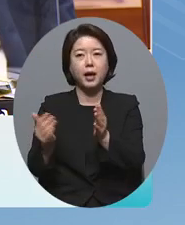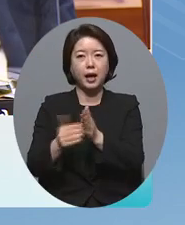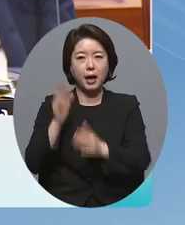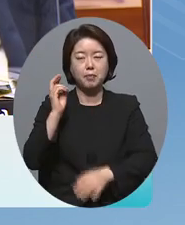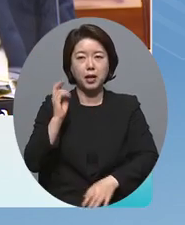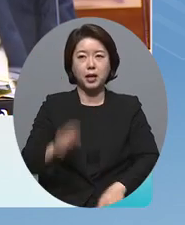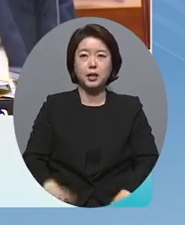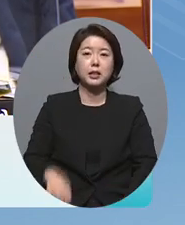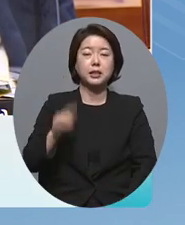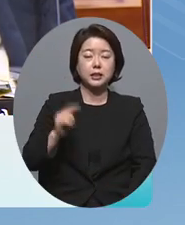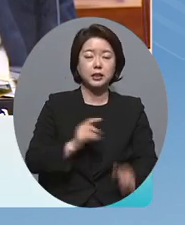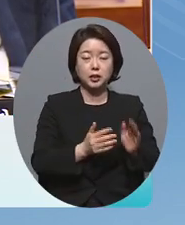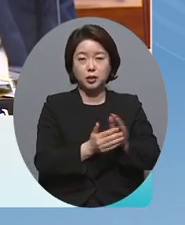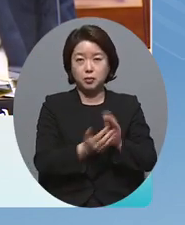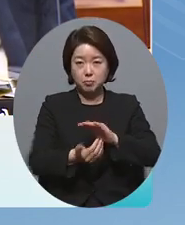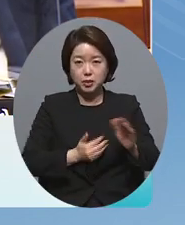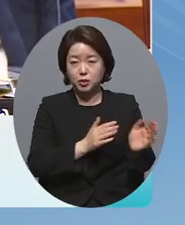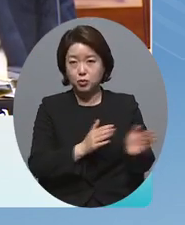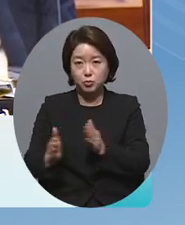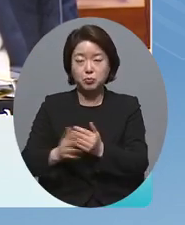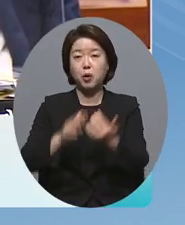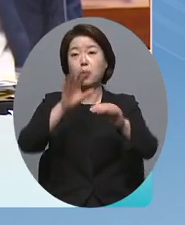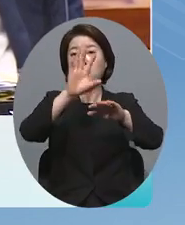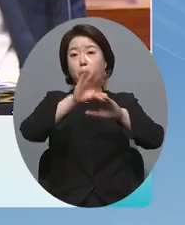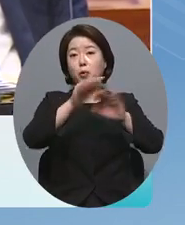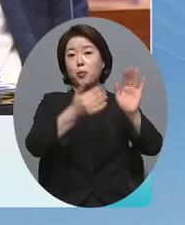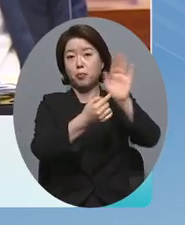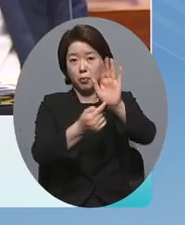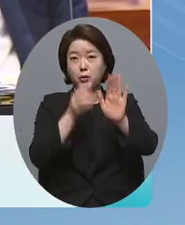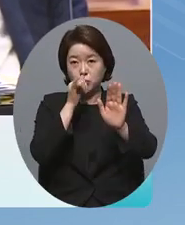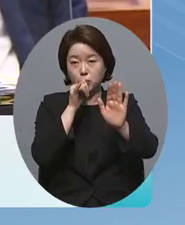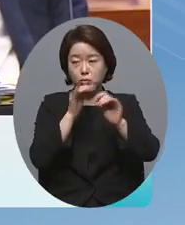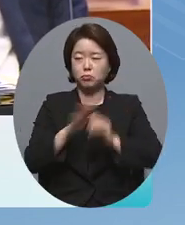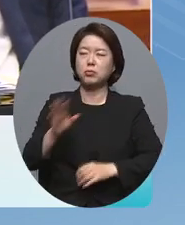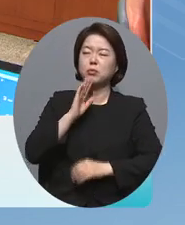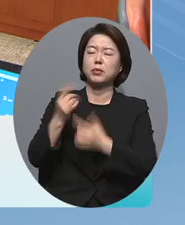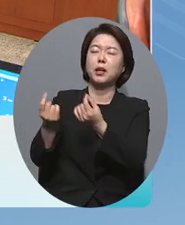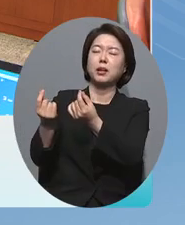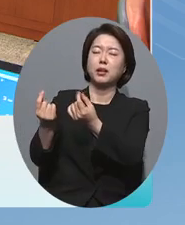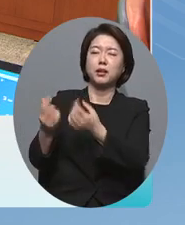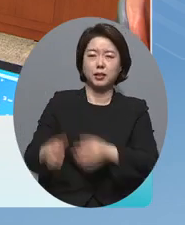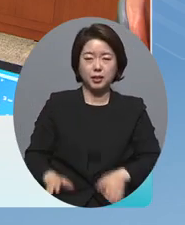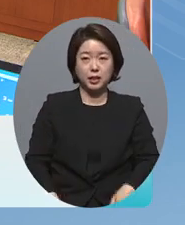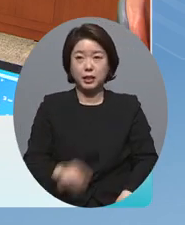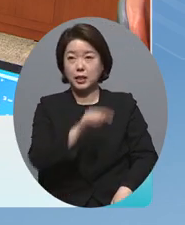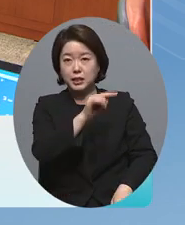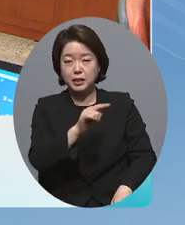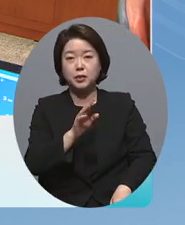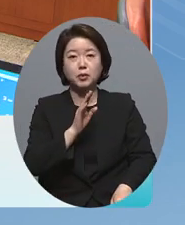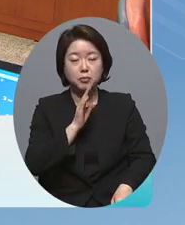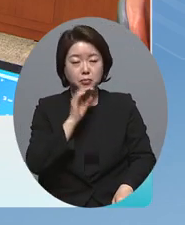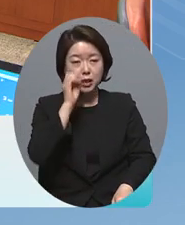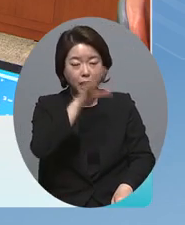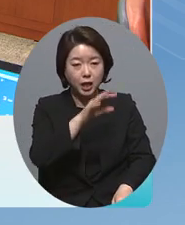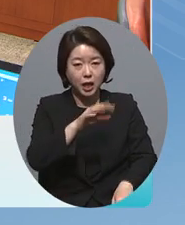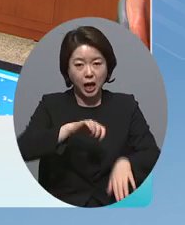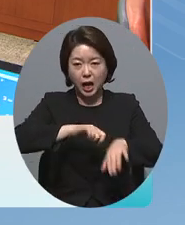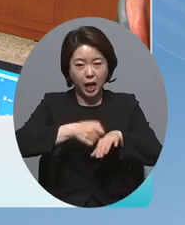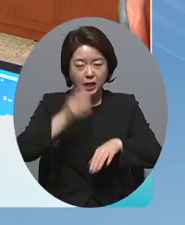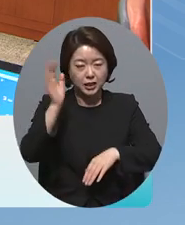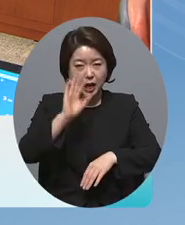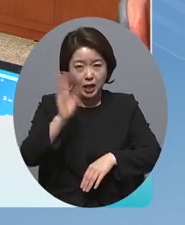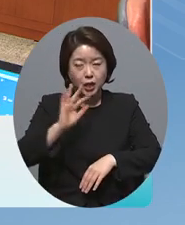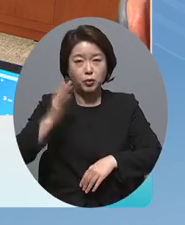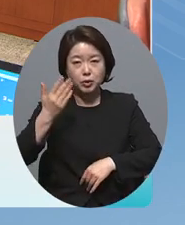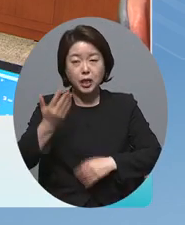그거를 준비를 한 상태에서 방송을 그렇죠. 했죠? 그렇죠. 당연한 것 같아요. 그거는. 그래서 지금 저 얘기가 굳이 하지 않아도 되는 얘기를 먼저